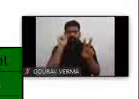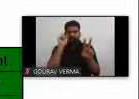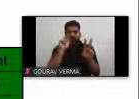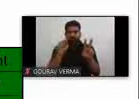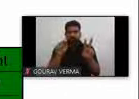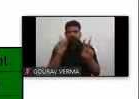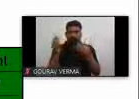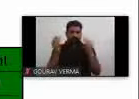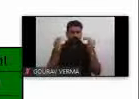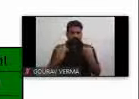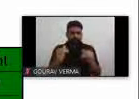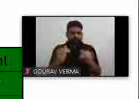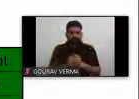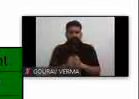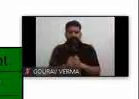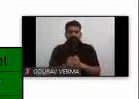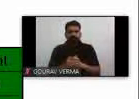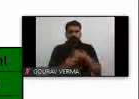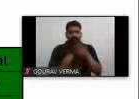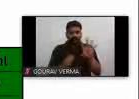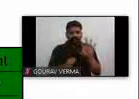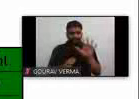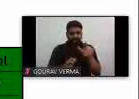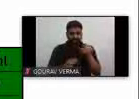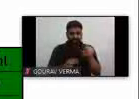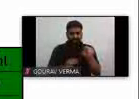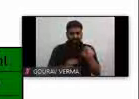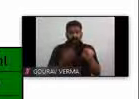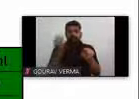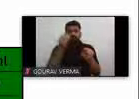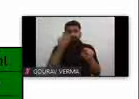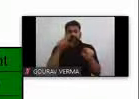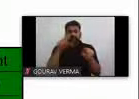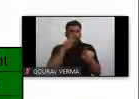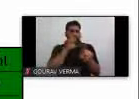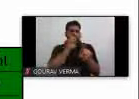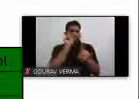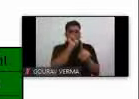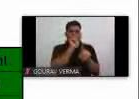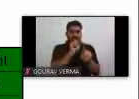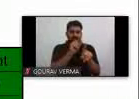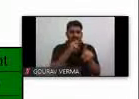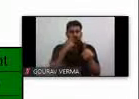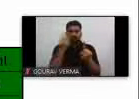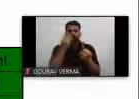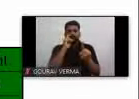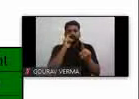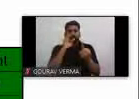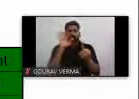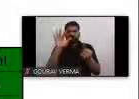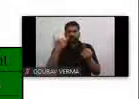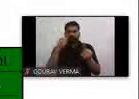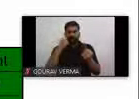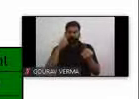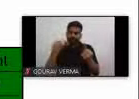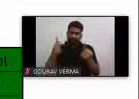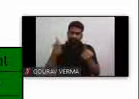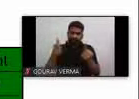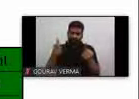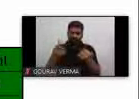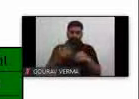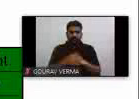सिमिलरली आप ये 45 कुछ लोगों को स्पॉट्स दिखेगा और कुछ को 56 नंबर दिखेगा. सो इट